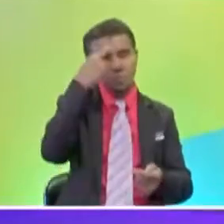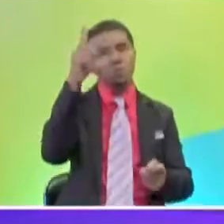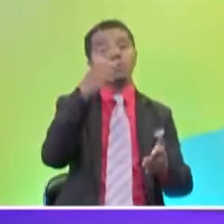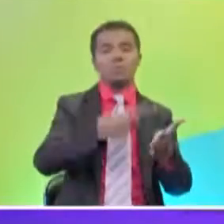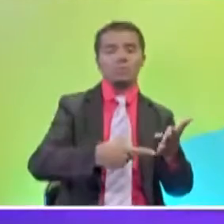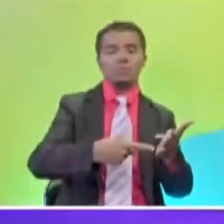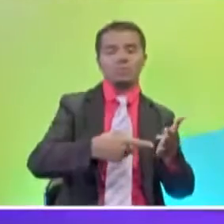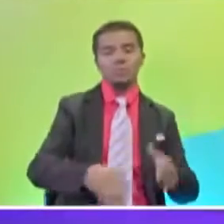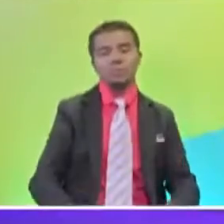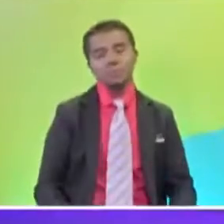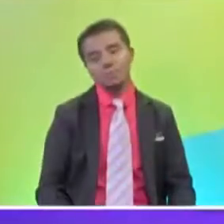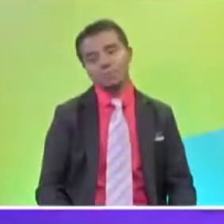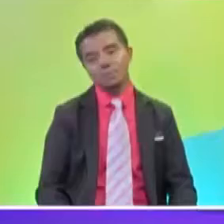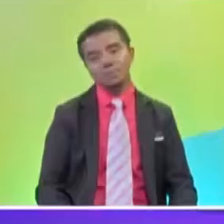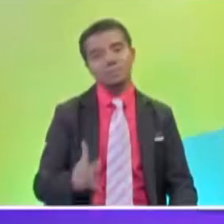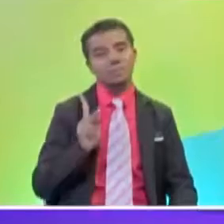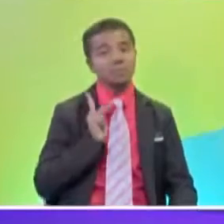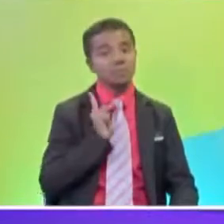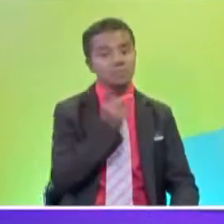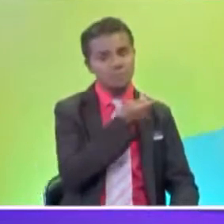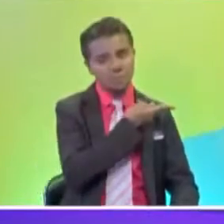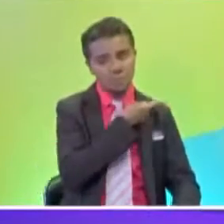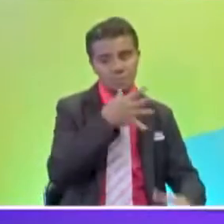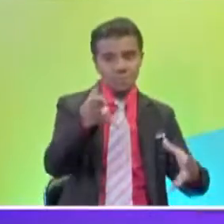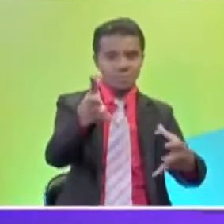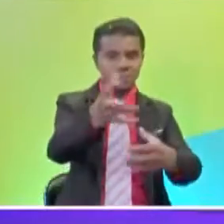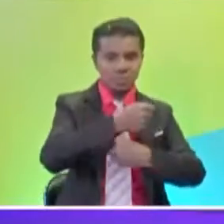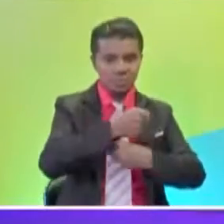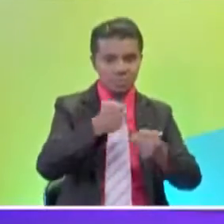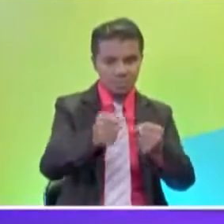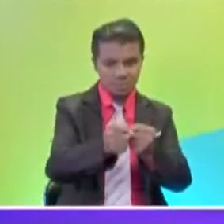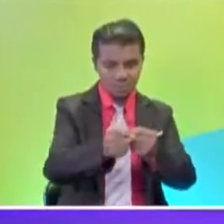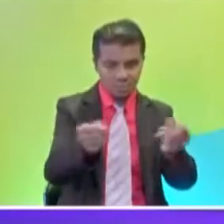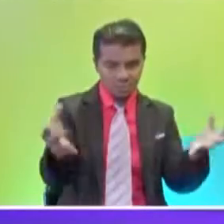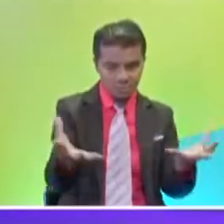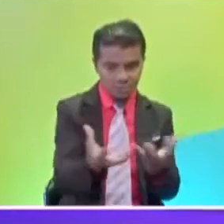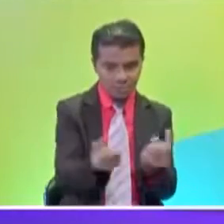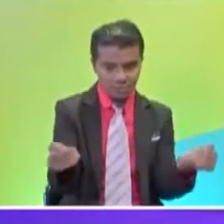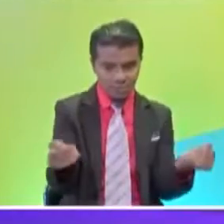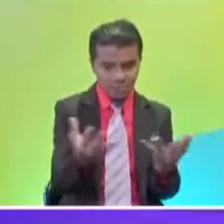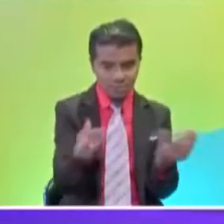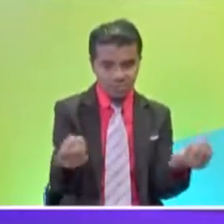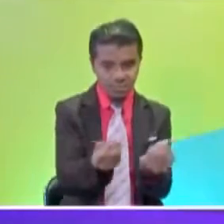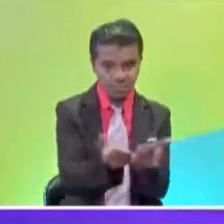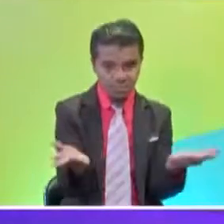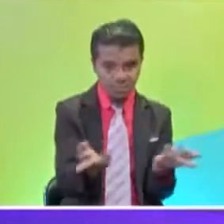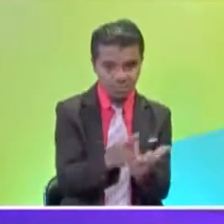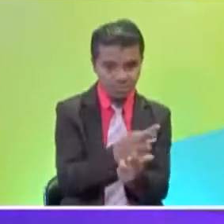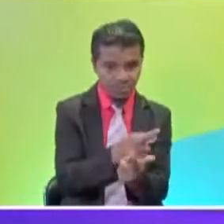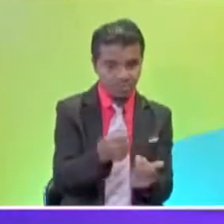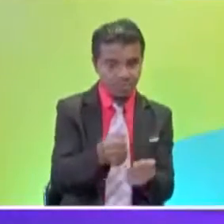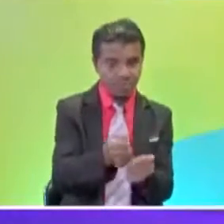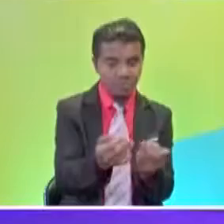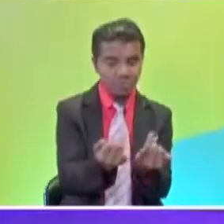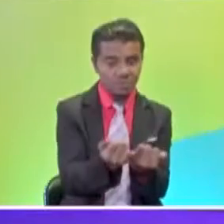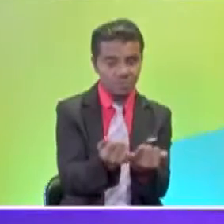Supaya kita dapat melakukan penjarangan biji benih supaya pokok-pokok ini tidak tumbuh terlalu rapat. Penjarangan biji benih